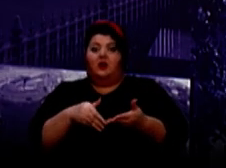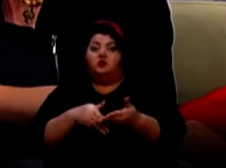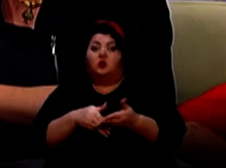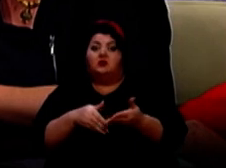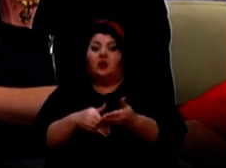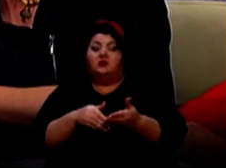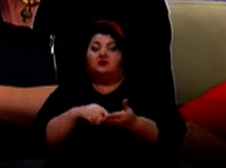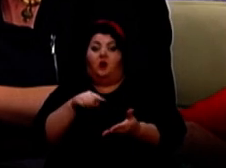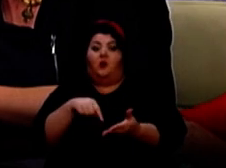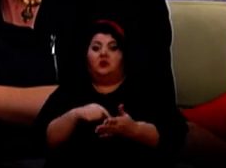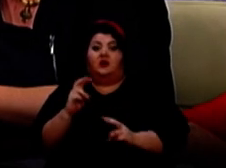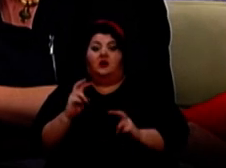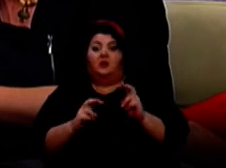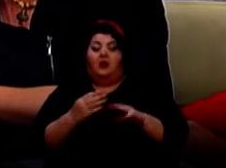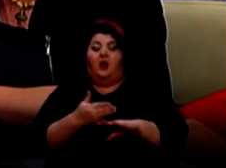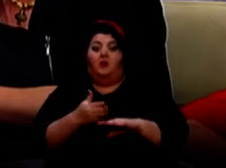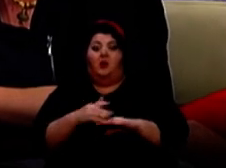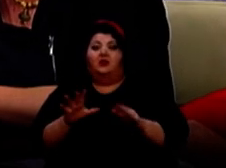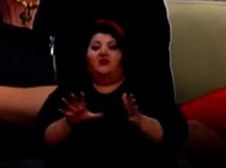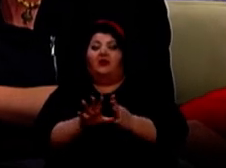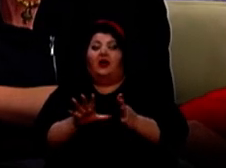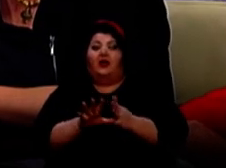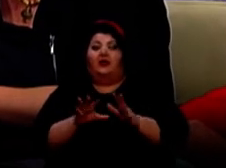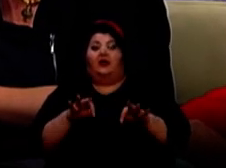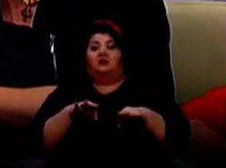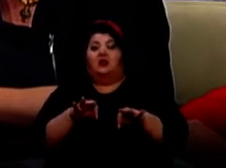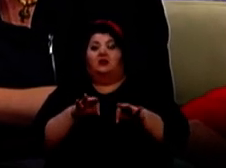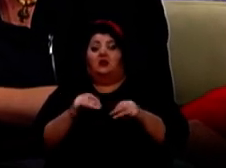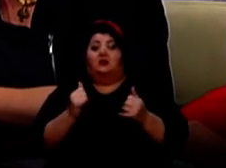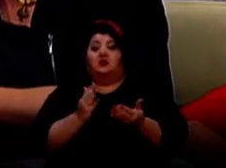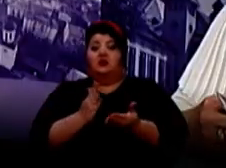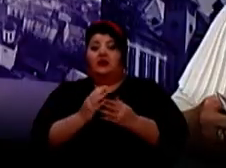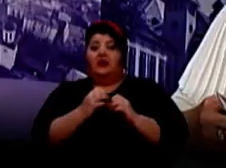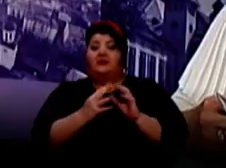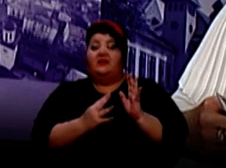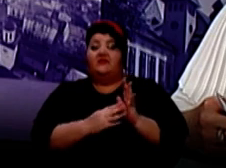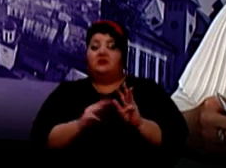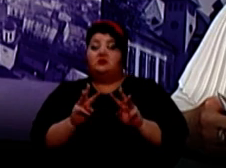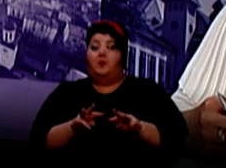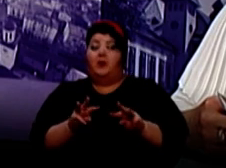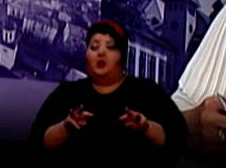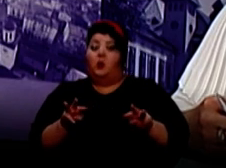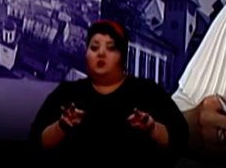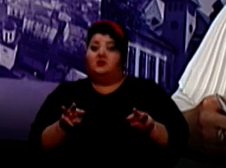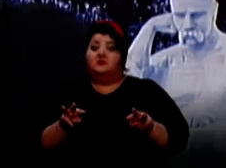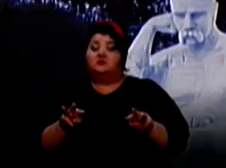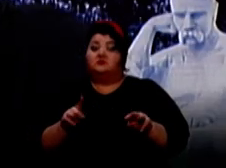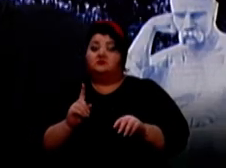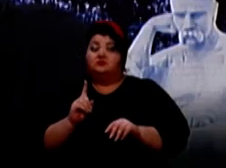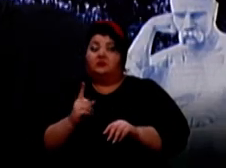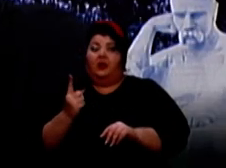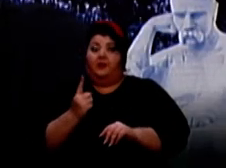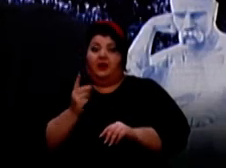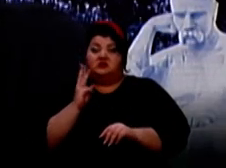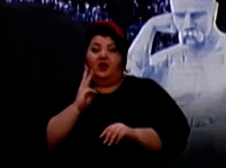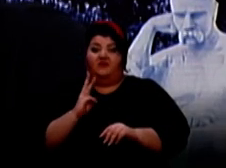комунальному підприємству «Полтава Електротранс» зараз сягають 19 мільйонів. Це за перший квартал. Так. Да. От